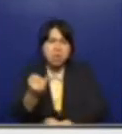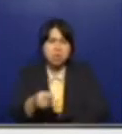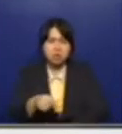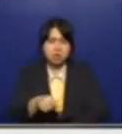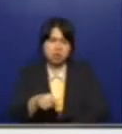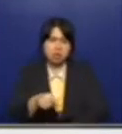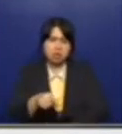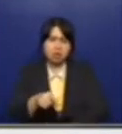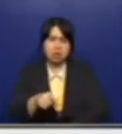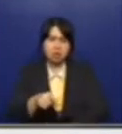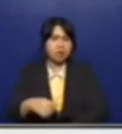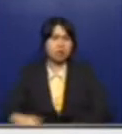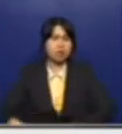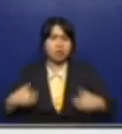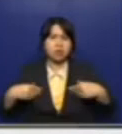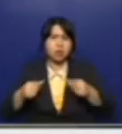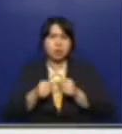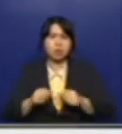มันจะอยู่ได้ไงท่านประธาน